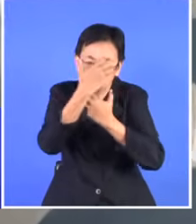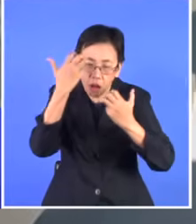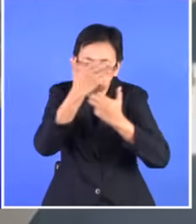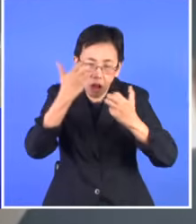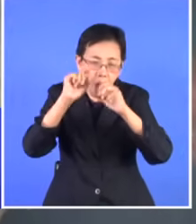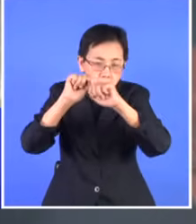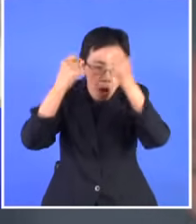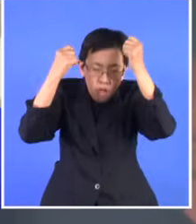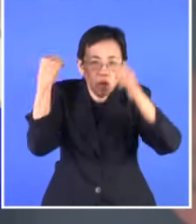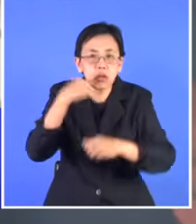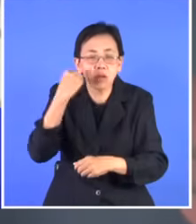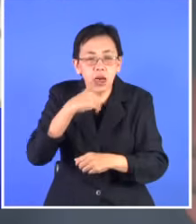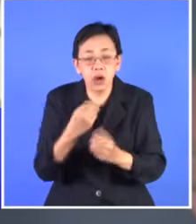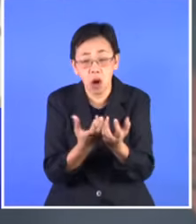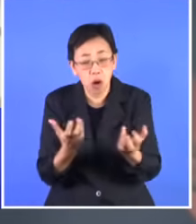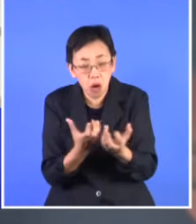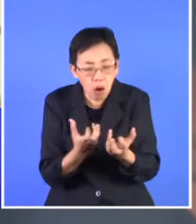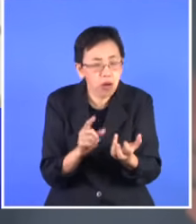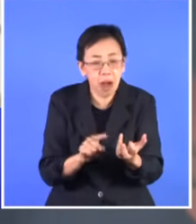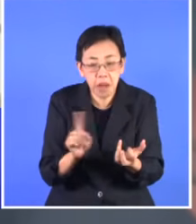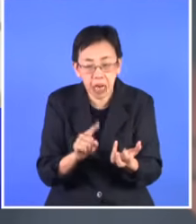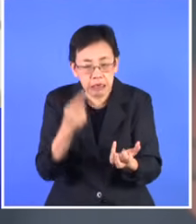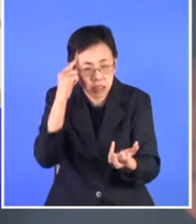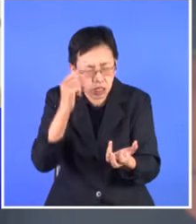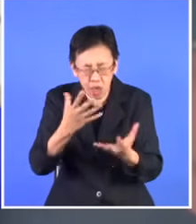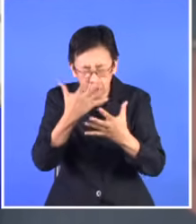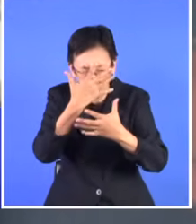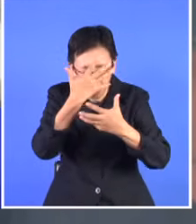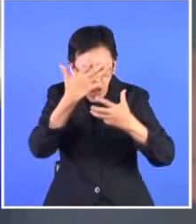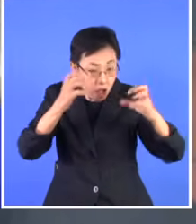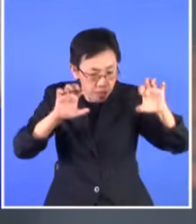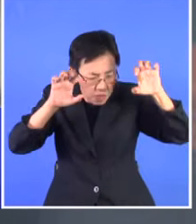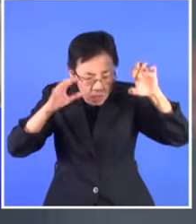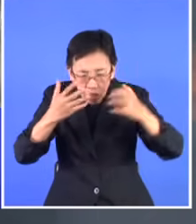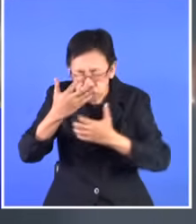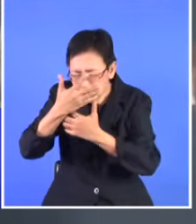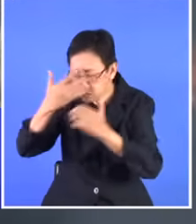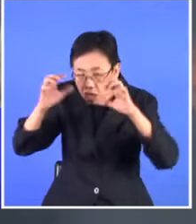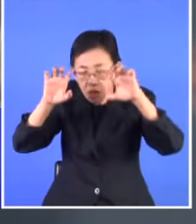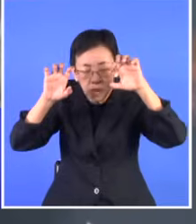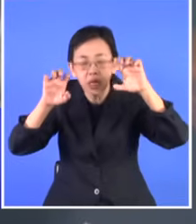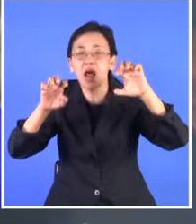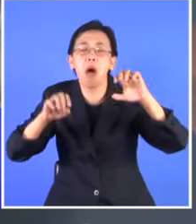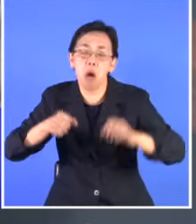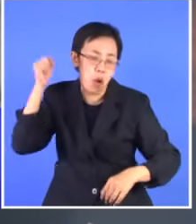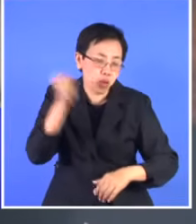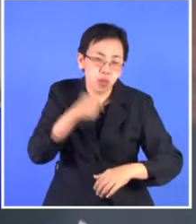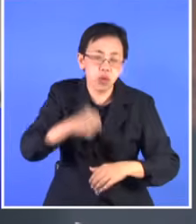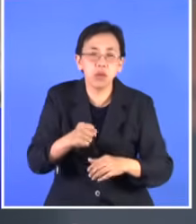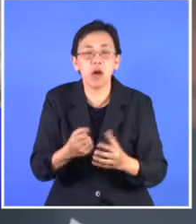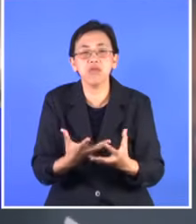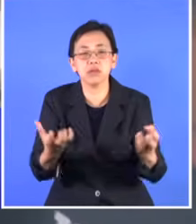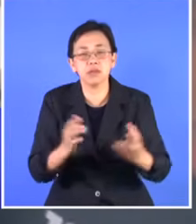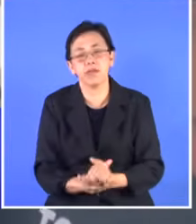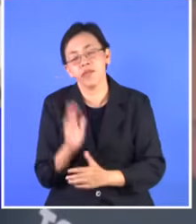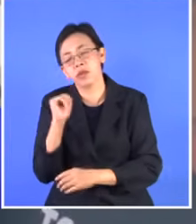ล่าสุดก็เห็นว่าข้าวของในบ้านเนี่ยเป็นผีไปหมดเลยก็เลยเอาไม้ไล่ตีไล่ทุบจนพังส่วนผู้เป็นพ่อเห็นลูกชายอาการหนักขึ้น